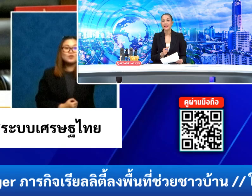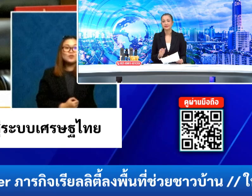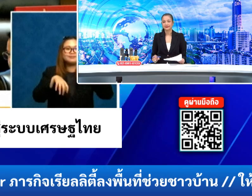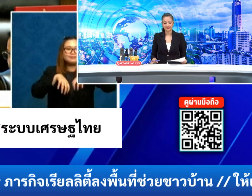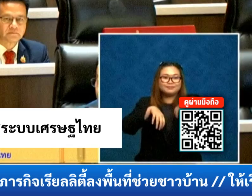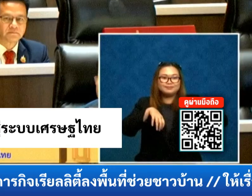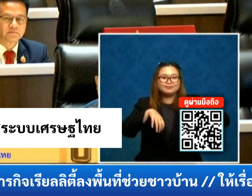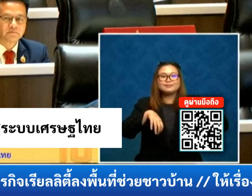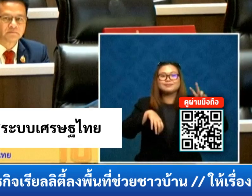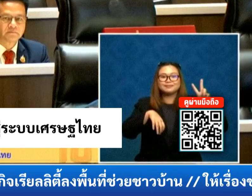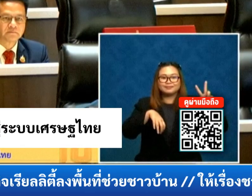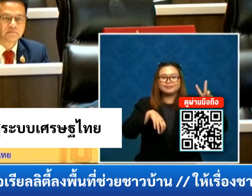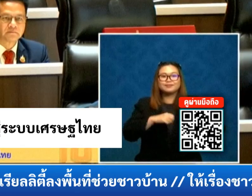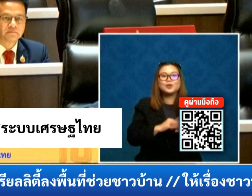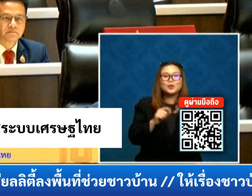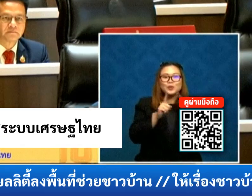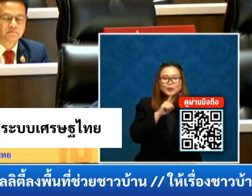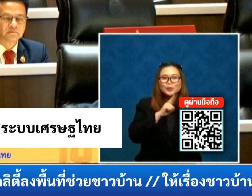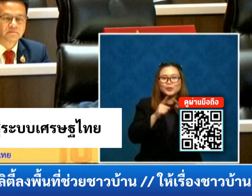งนี้ค่ะ